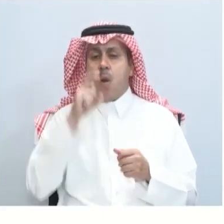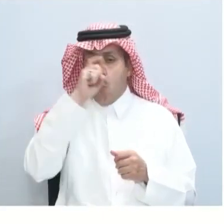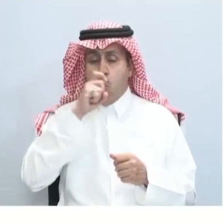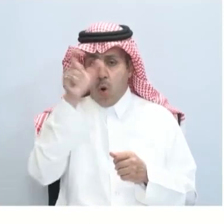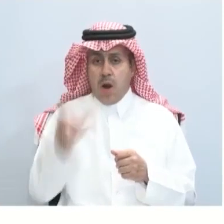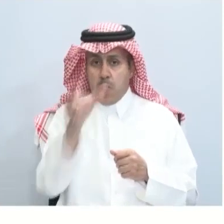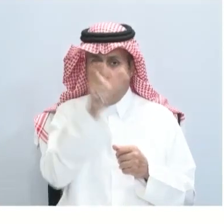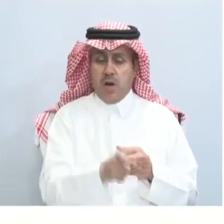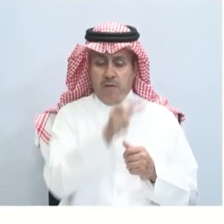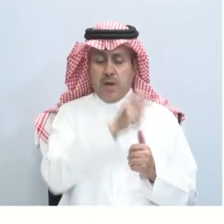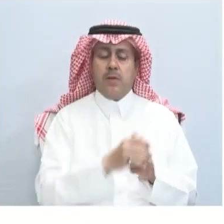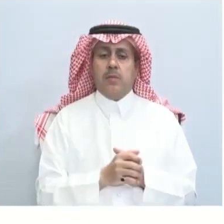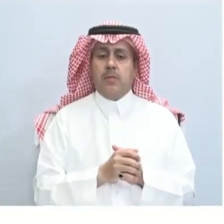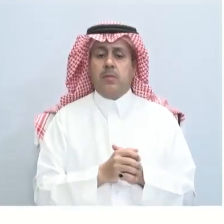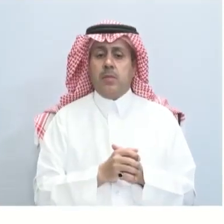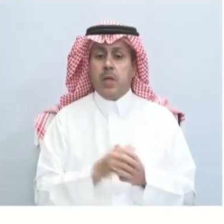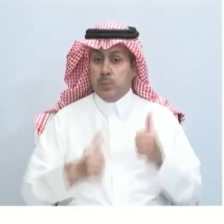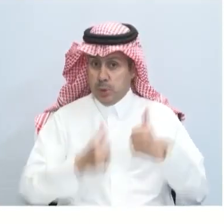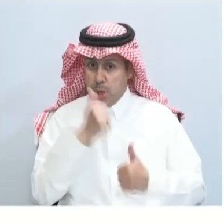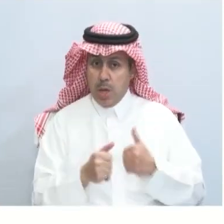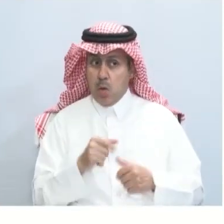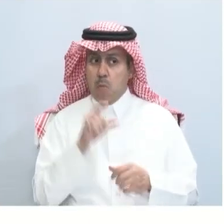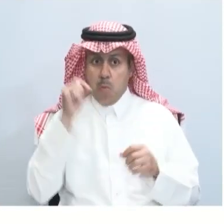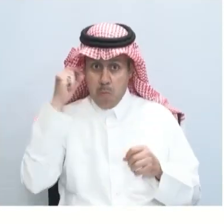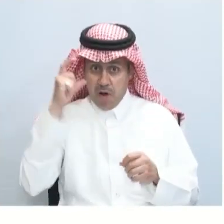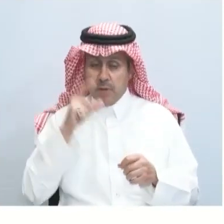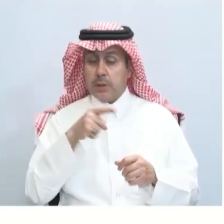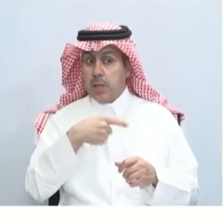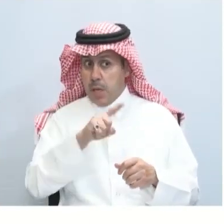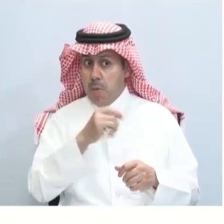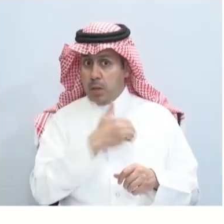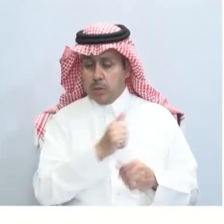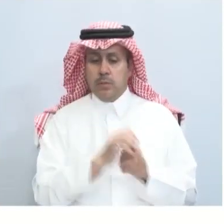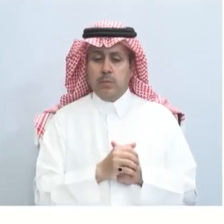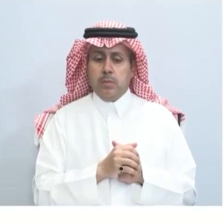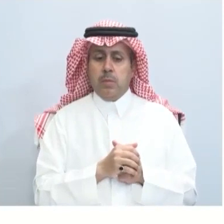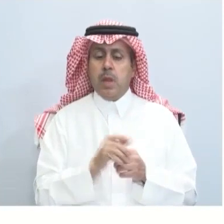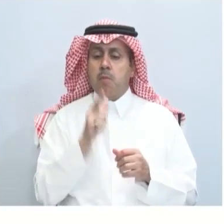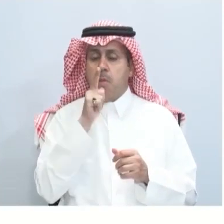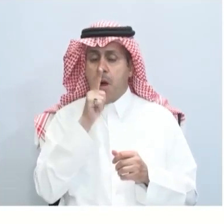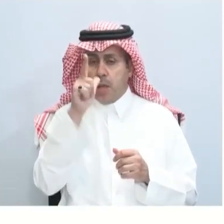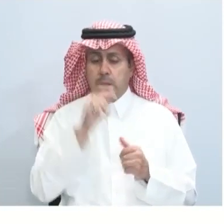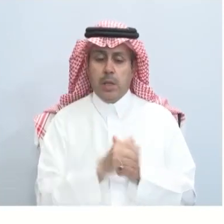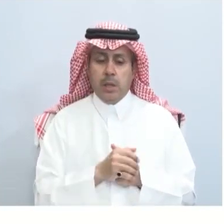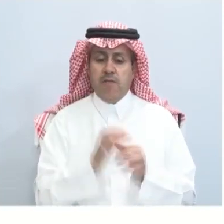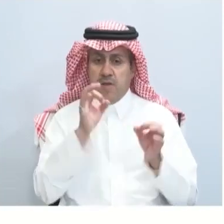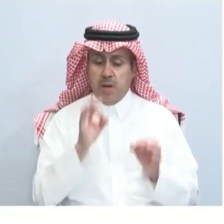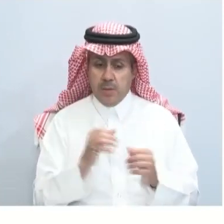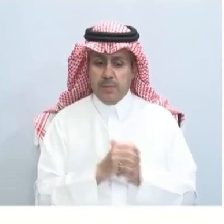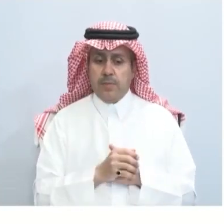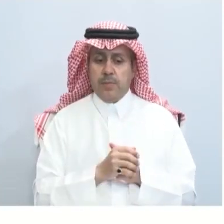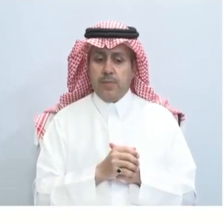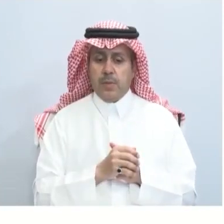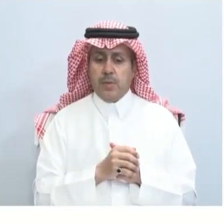صدق ايمانهم كما في نزول قوله تعالى وان تبدوا ما في انفس او تخفوه يحاسبكم به